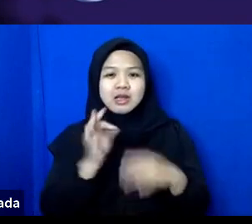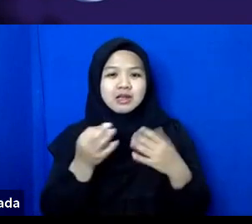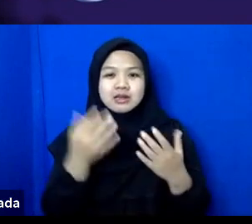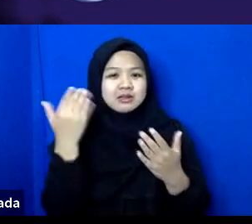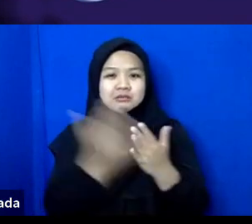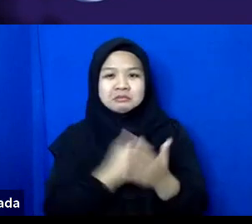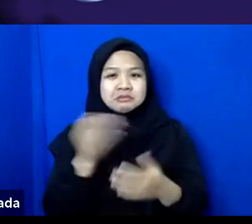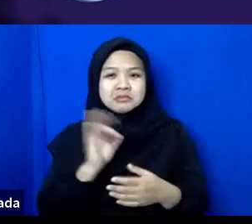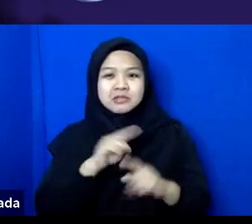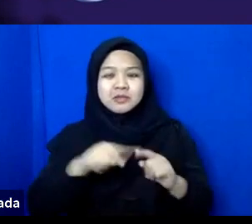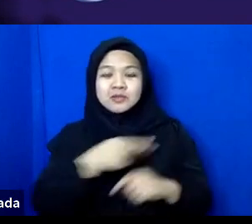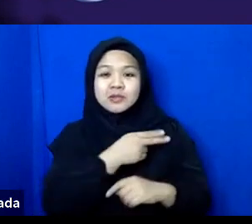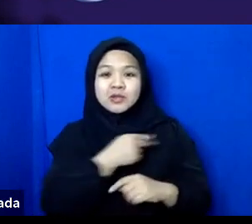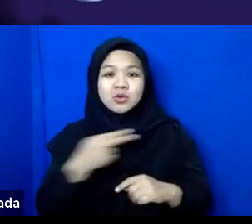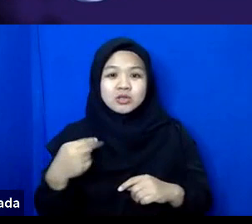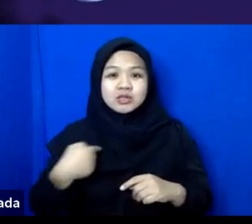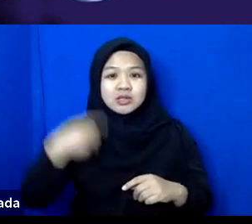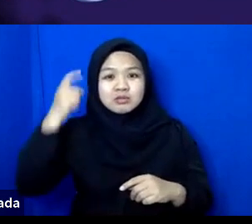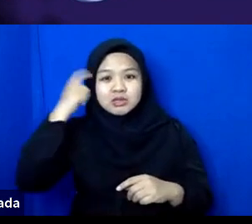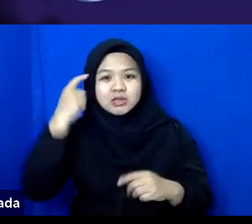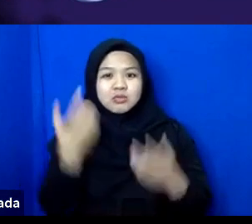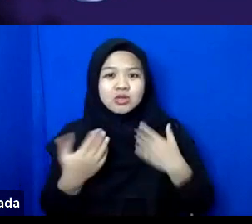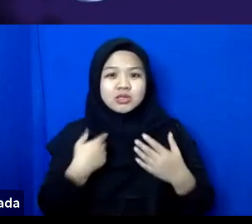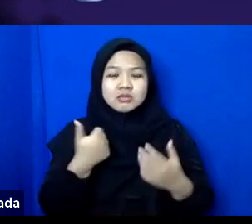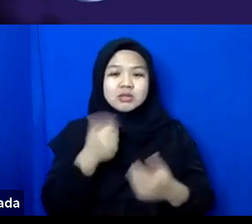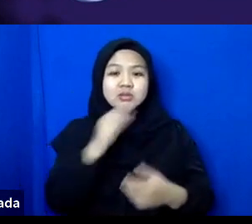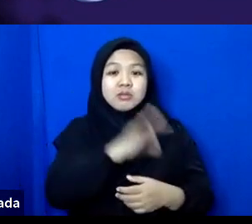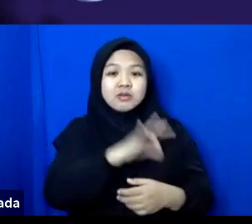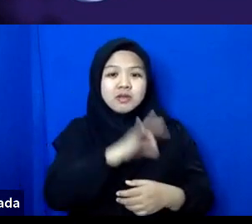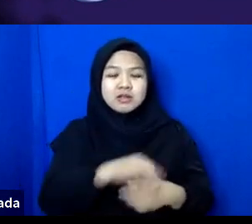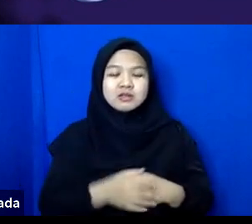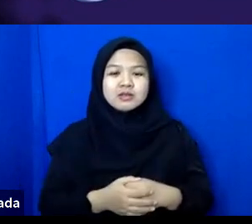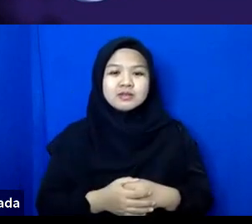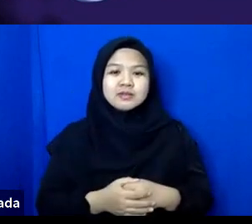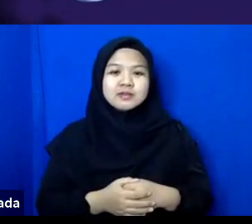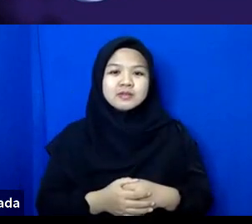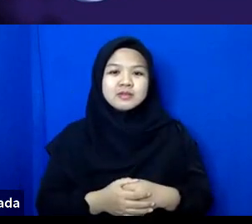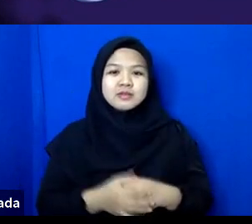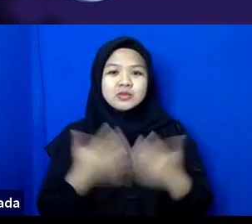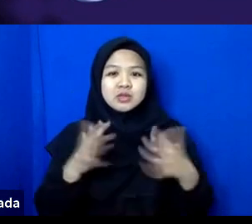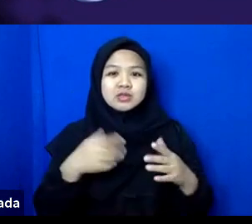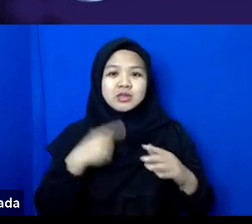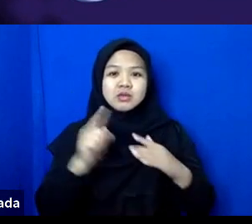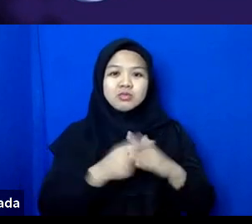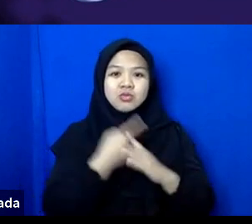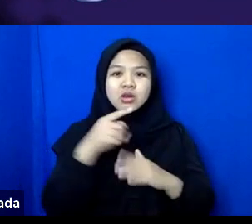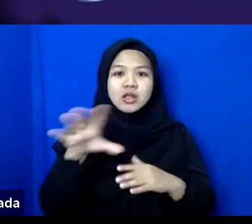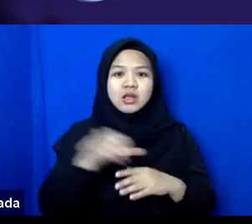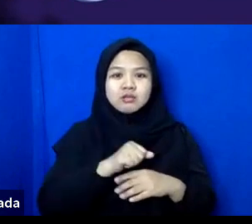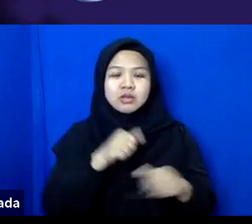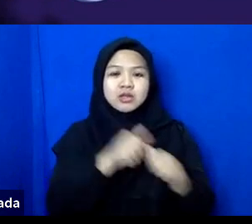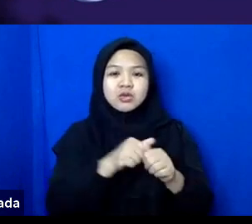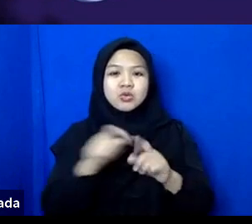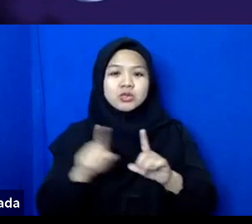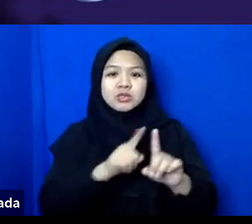pendapatan juga tapi di Indonesia saya pikir saya mungkin bisa berguna kali gitu ya terus setelah itulah saya mulai mengambil ngingetin